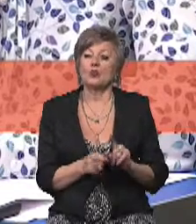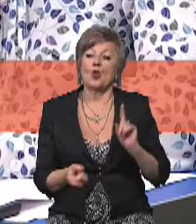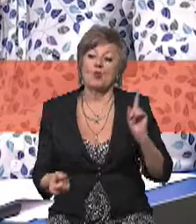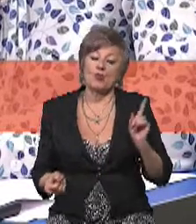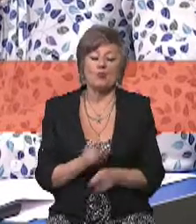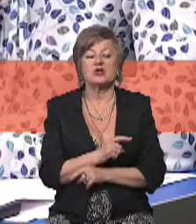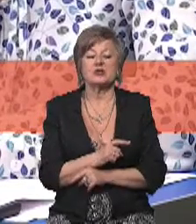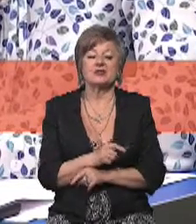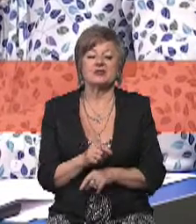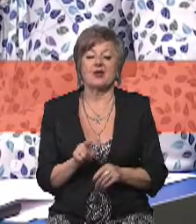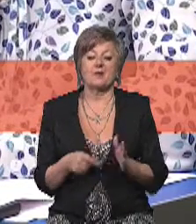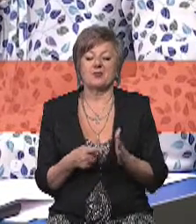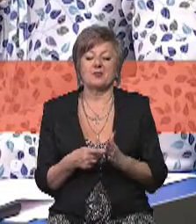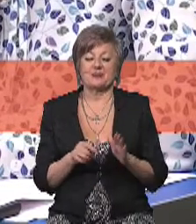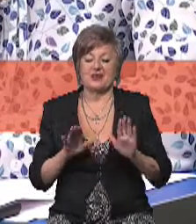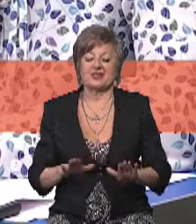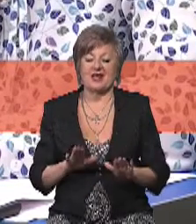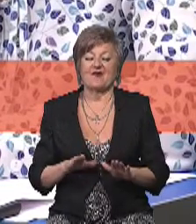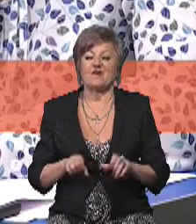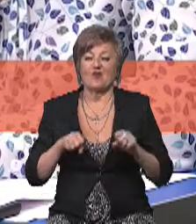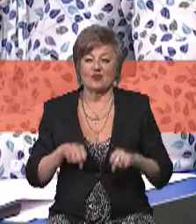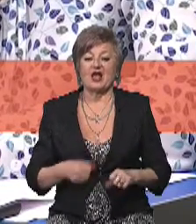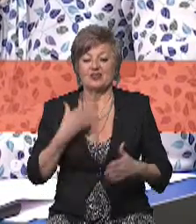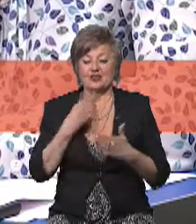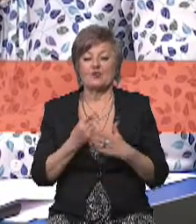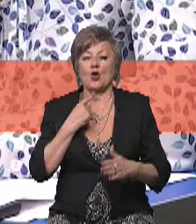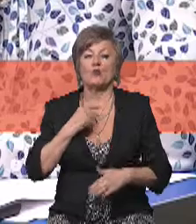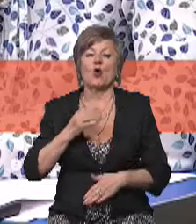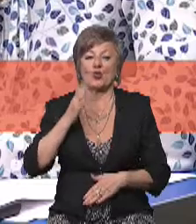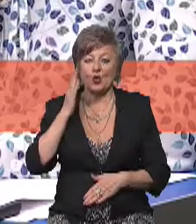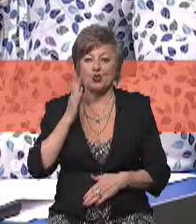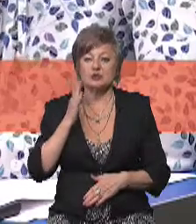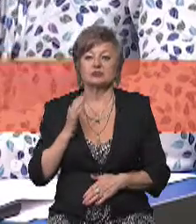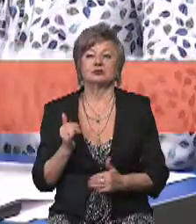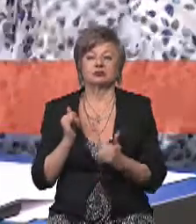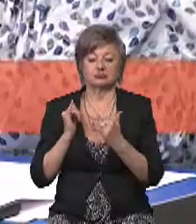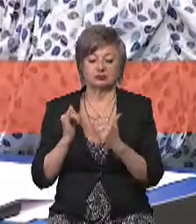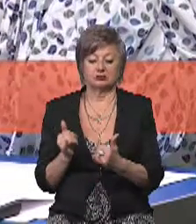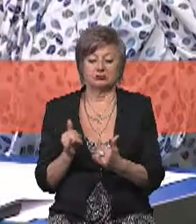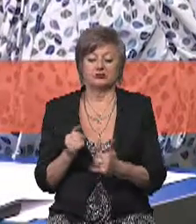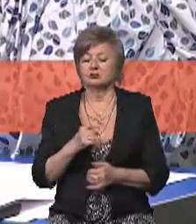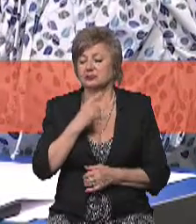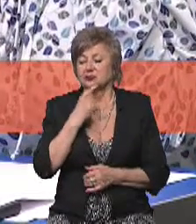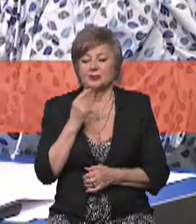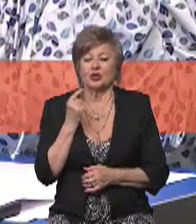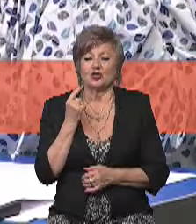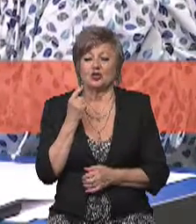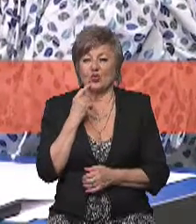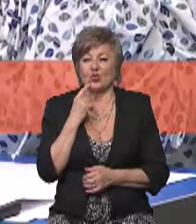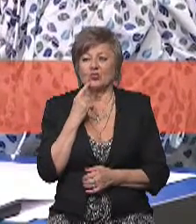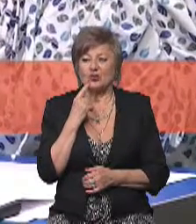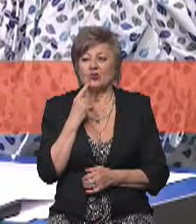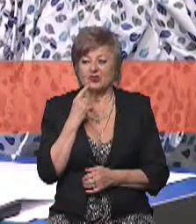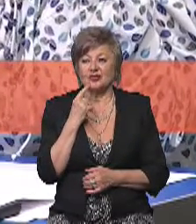владу, яку ми своїм голосуванням, своїми законопроектами наділили необмеженими,